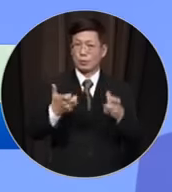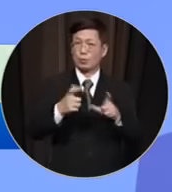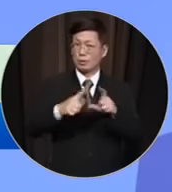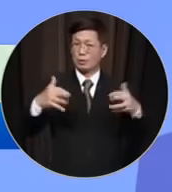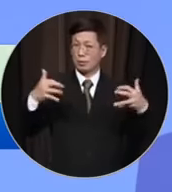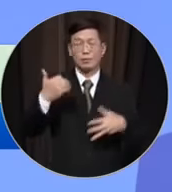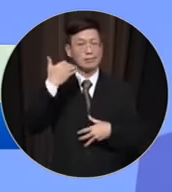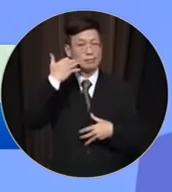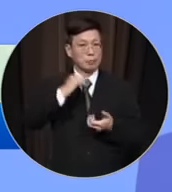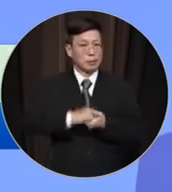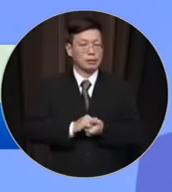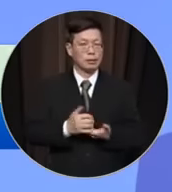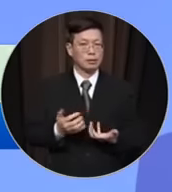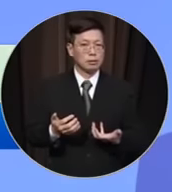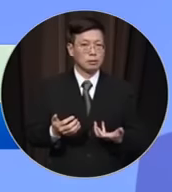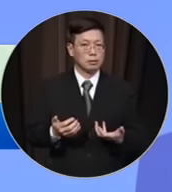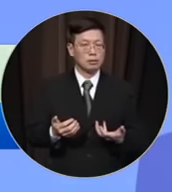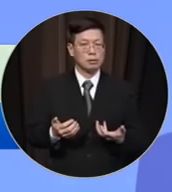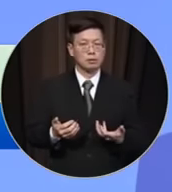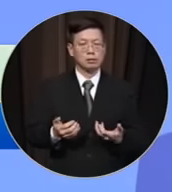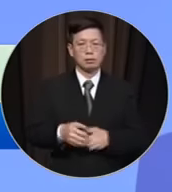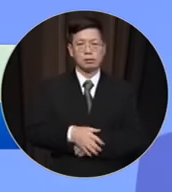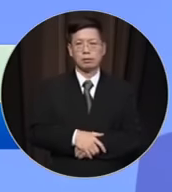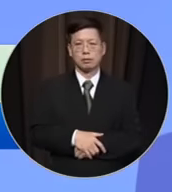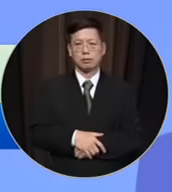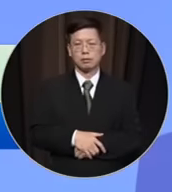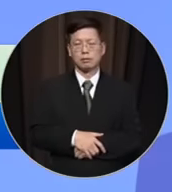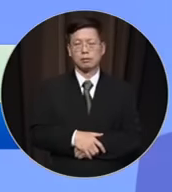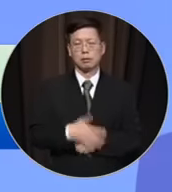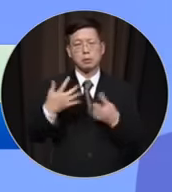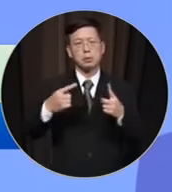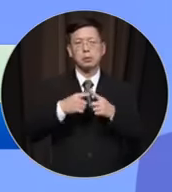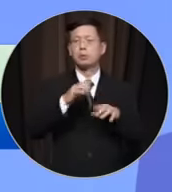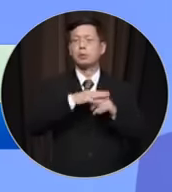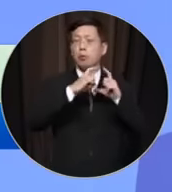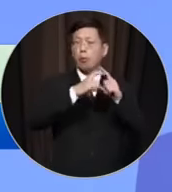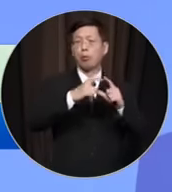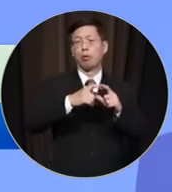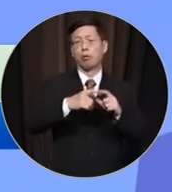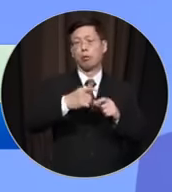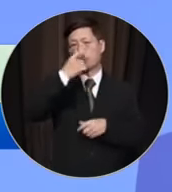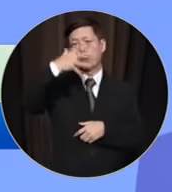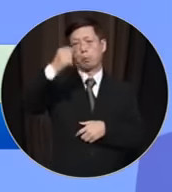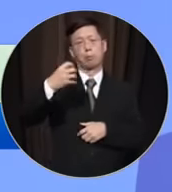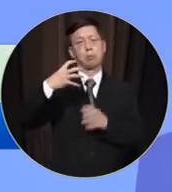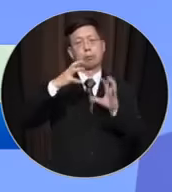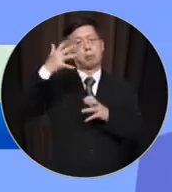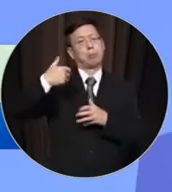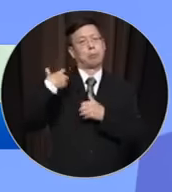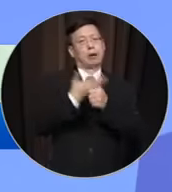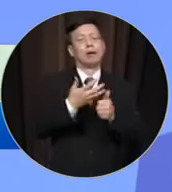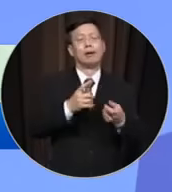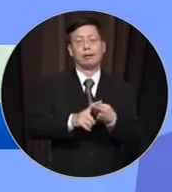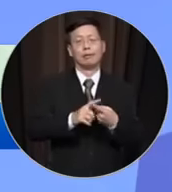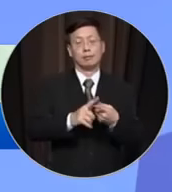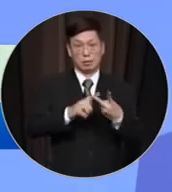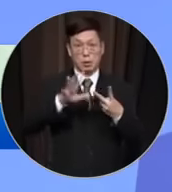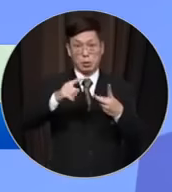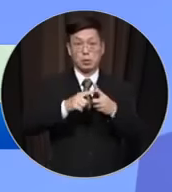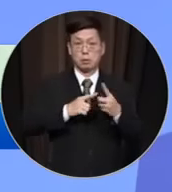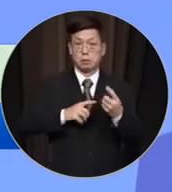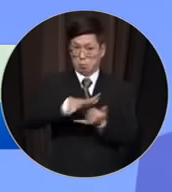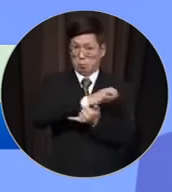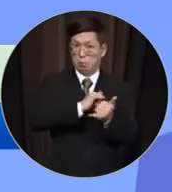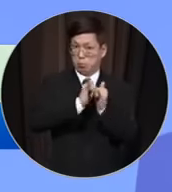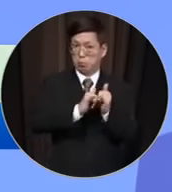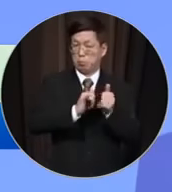由谁来定夺？那当然有些人会回答总统来定夺，有些人会回答全民来定